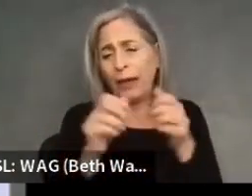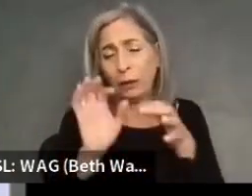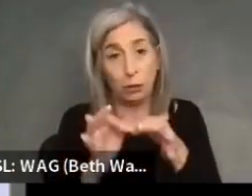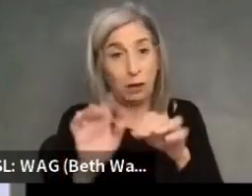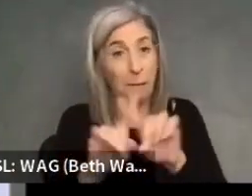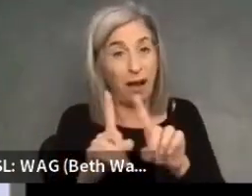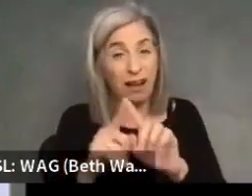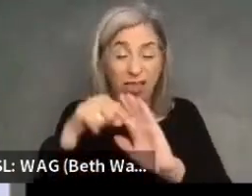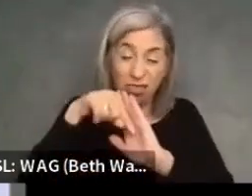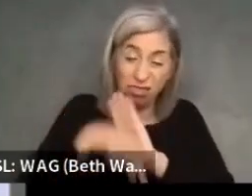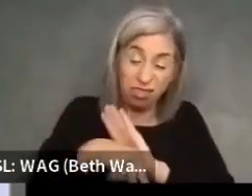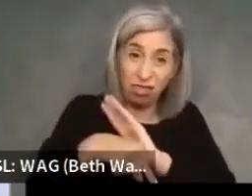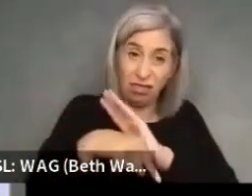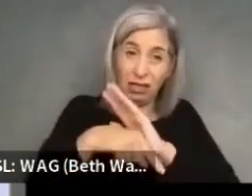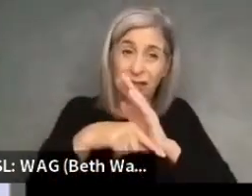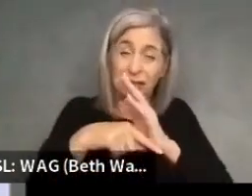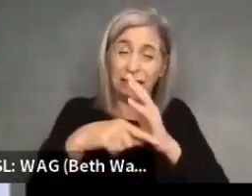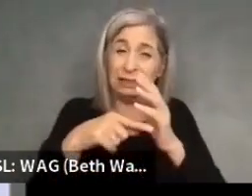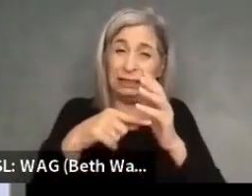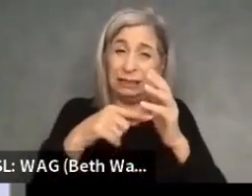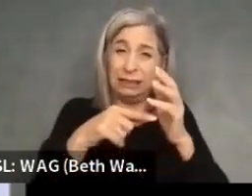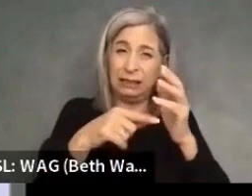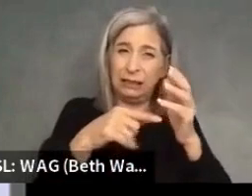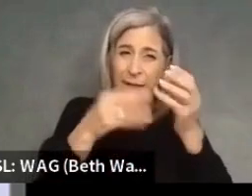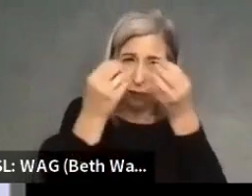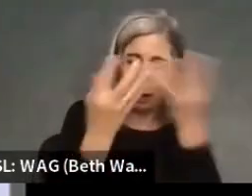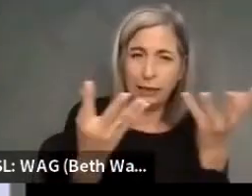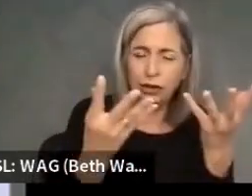你的孩子把